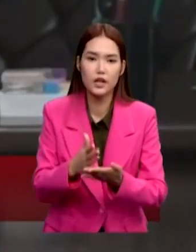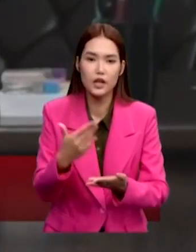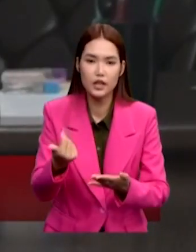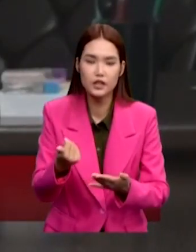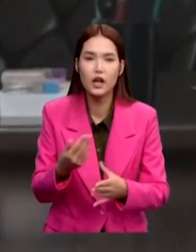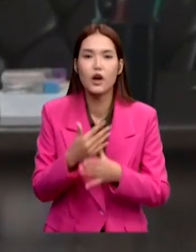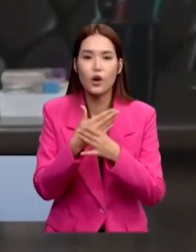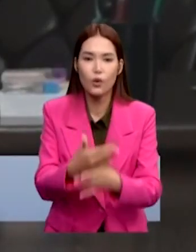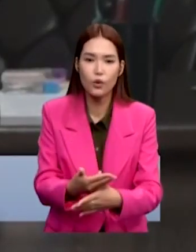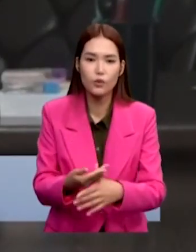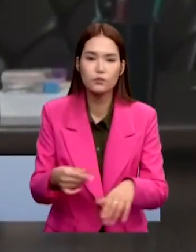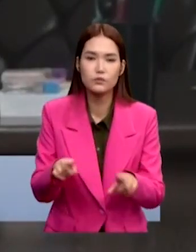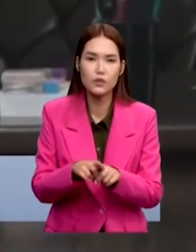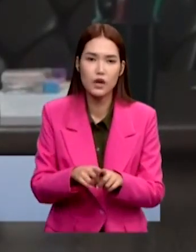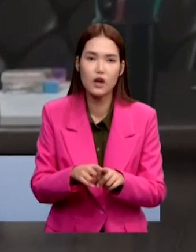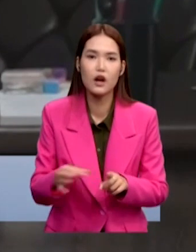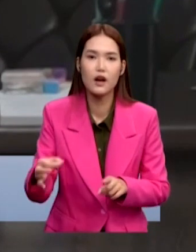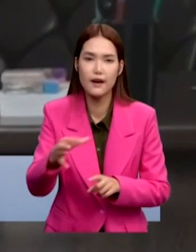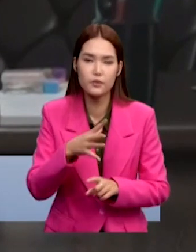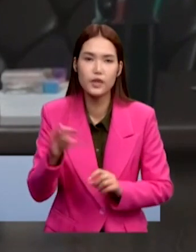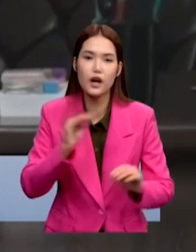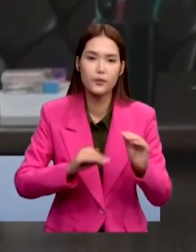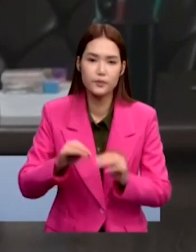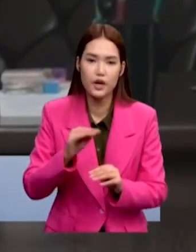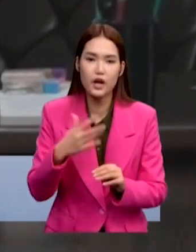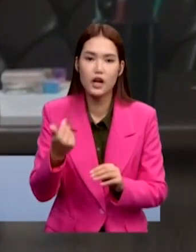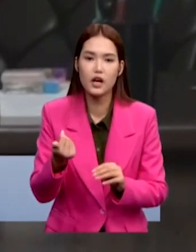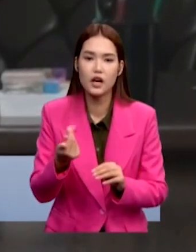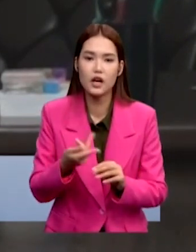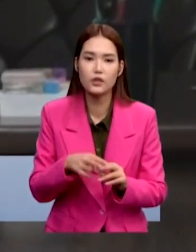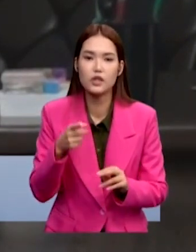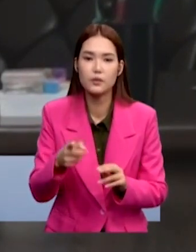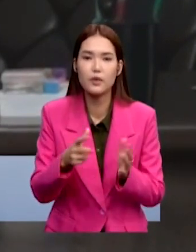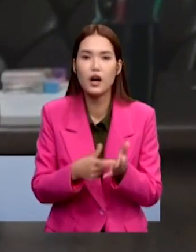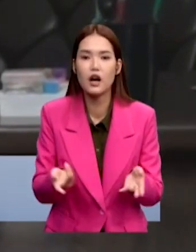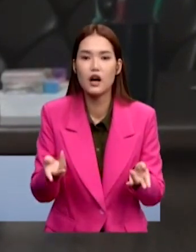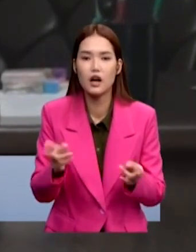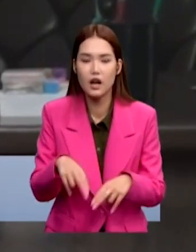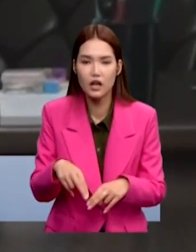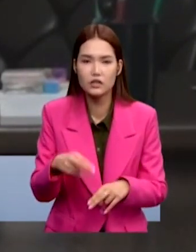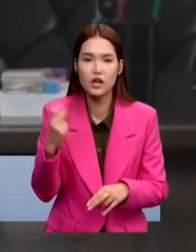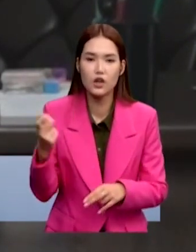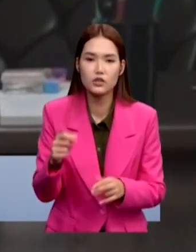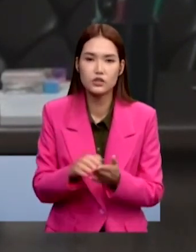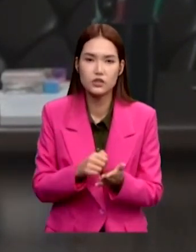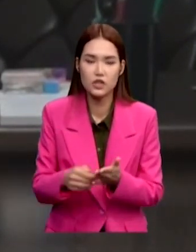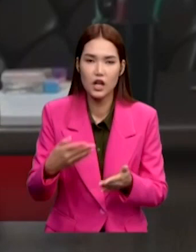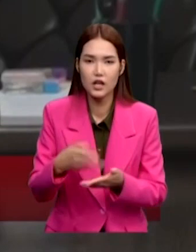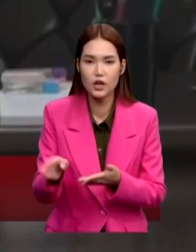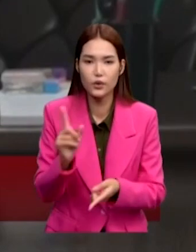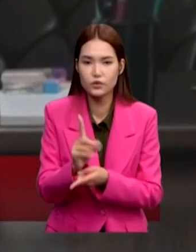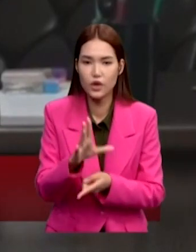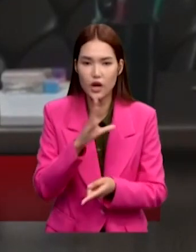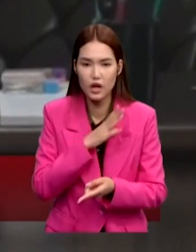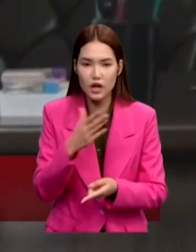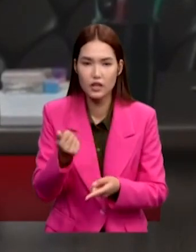гектар қан қызылшасы биыл ауданда егілген. Оның тек 1700-і ғана қазсушармен келісімге тұрған. Көбісі